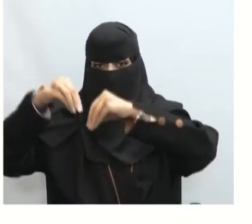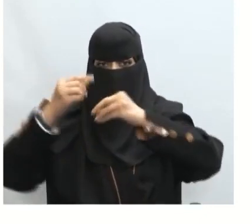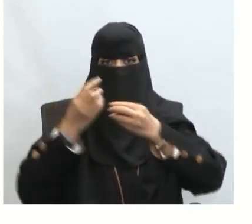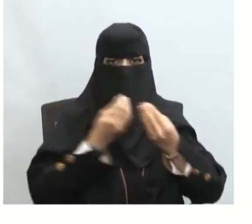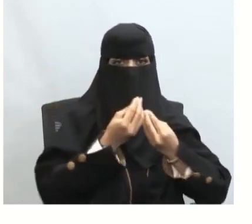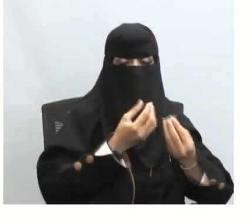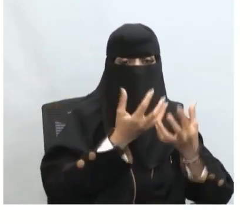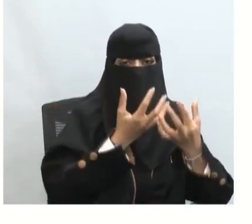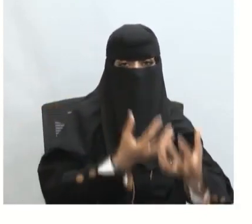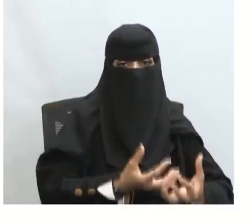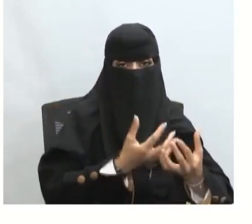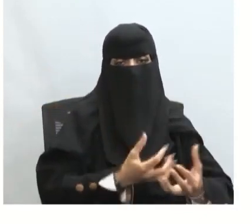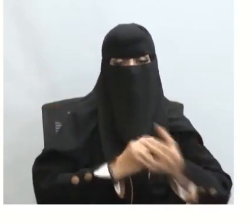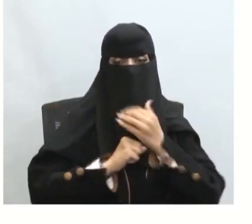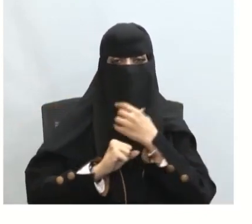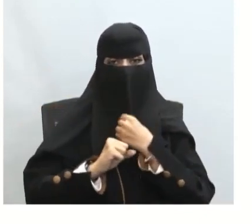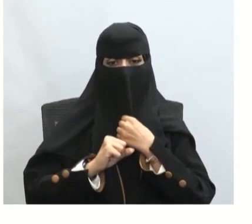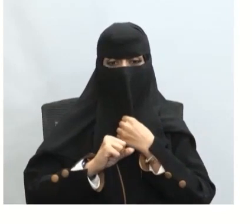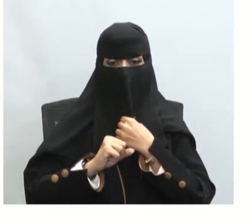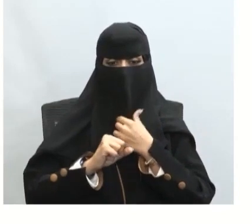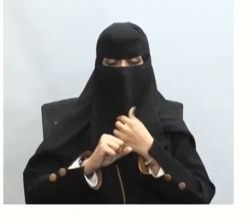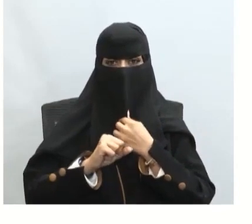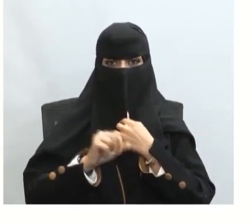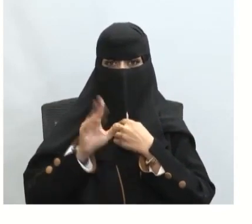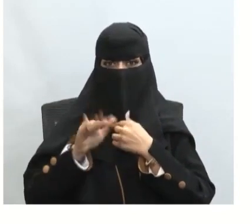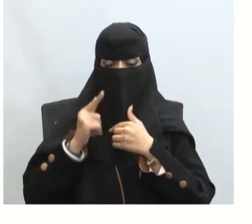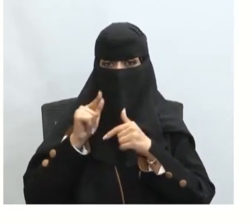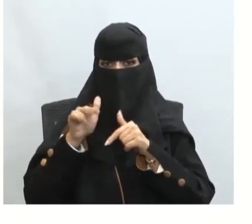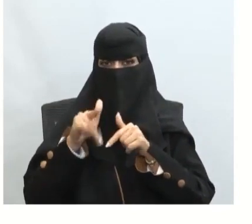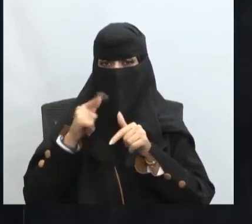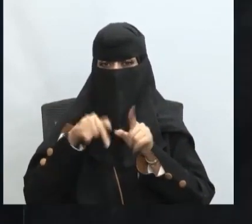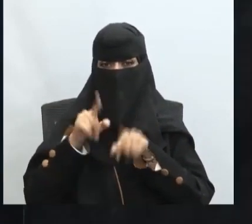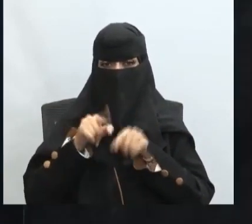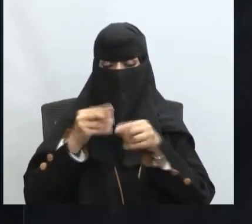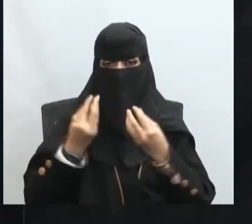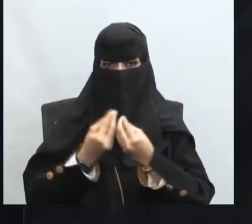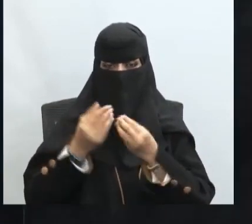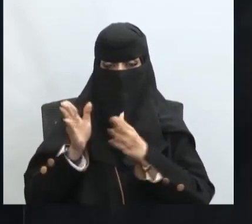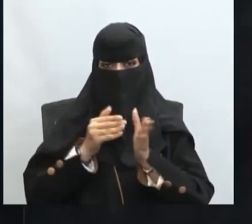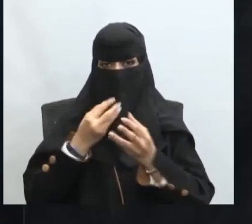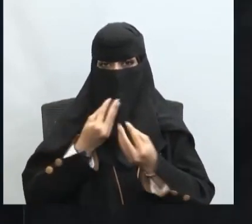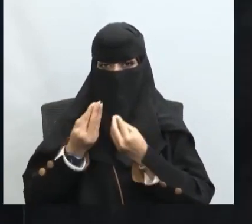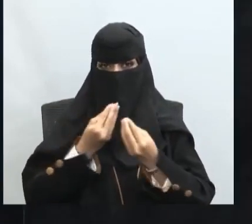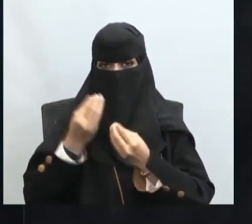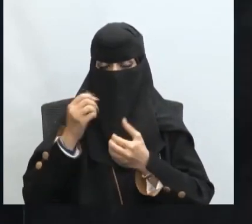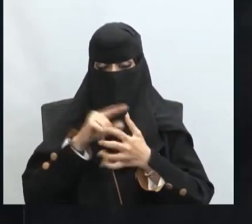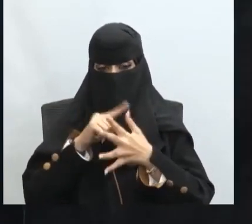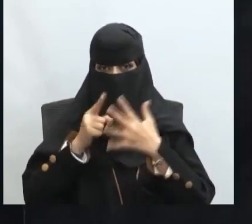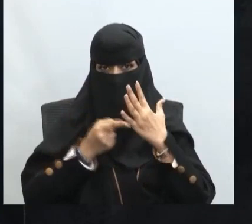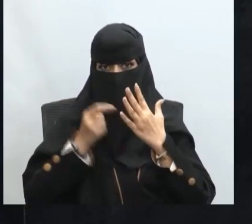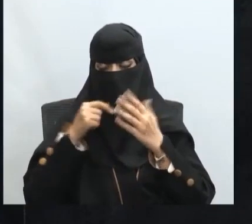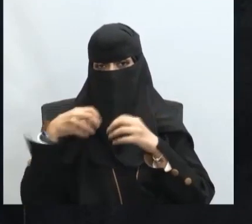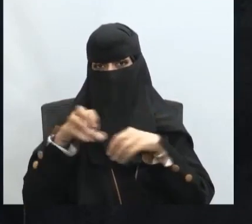الاضافه وتفاعلات التكثف بالمناسبه هنا ل نقارن مع التفاعلات الخمسه في